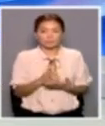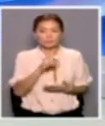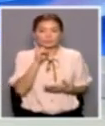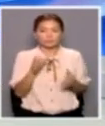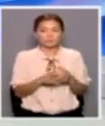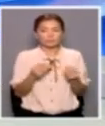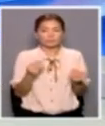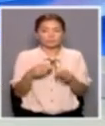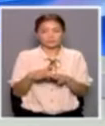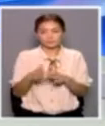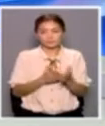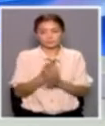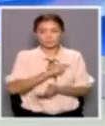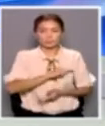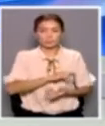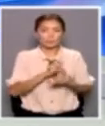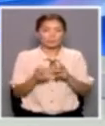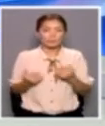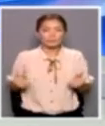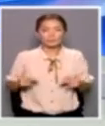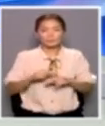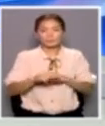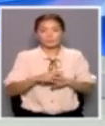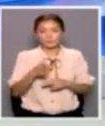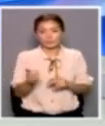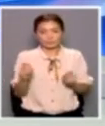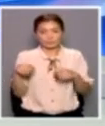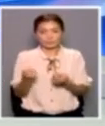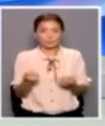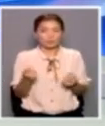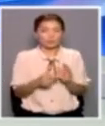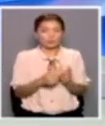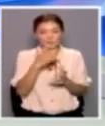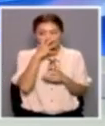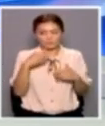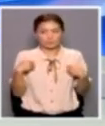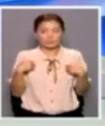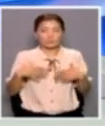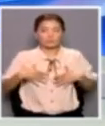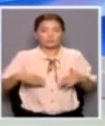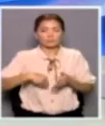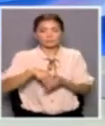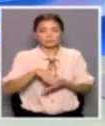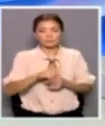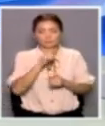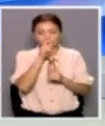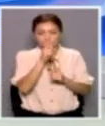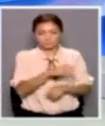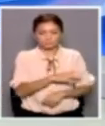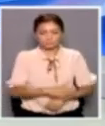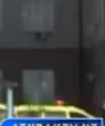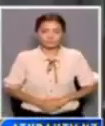волонтерам и священнослужителям. Таким образом, учреждению были переданы 7 кислородных концентраторов. Подробнее в следующем